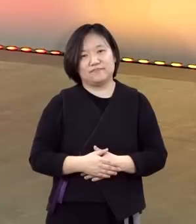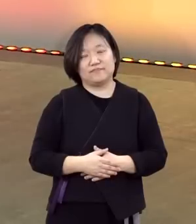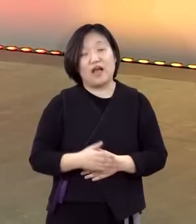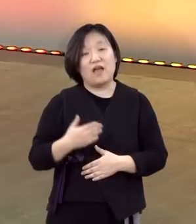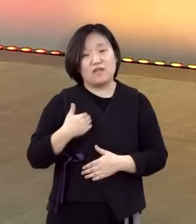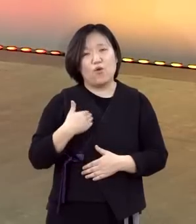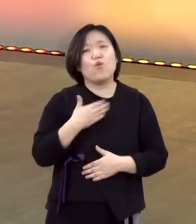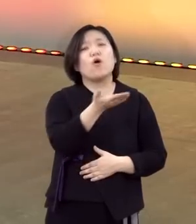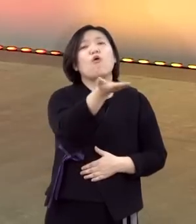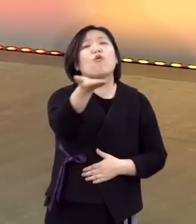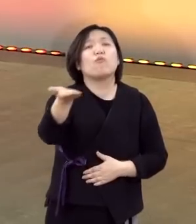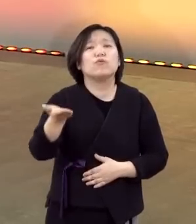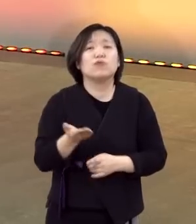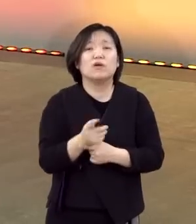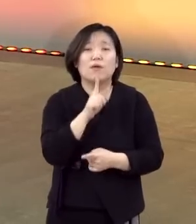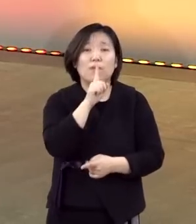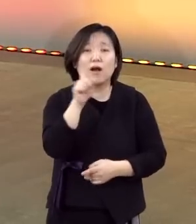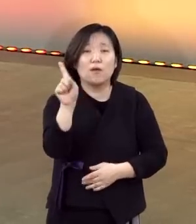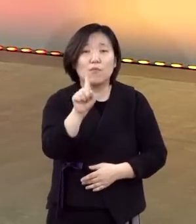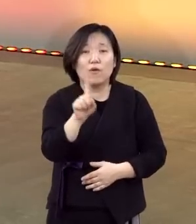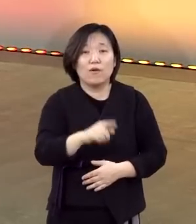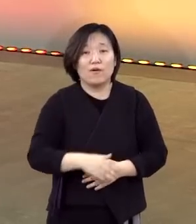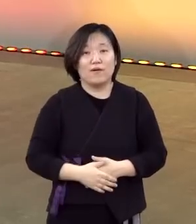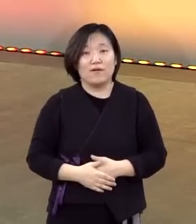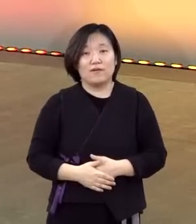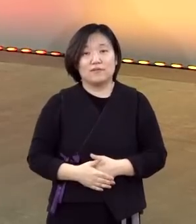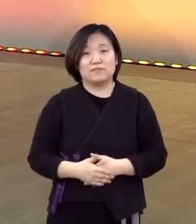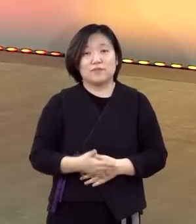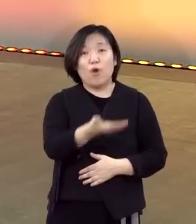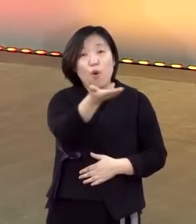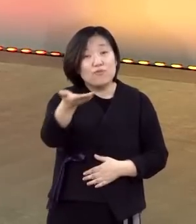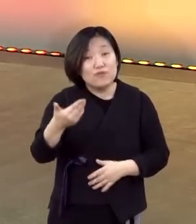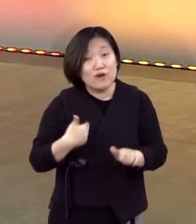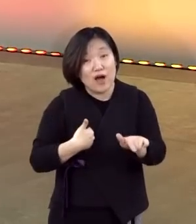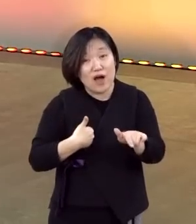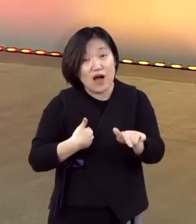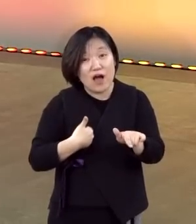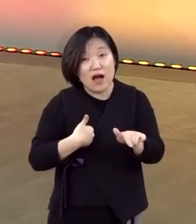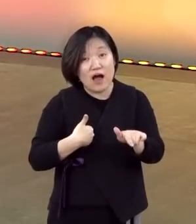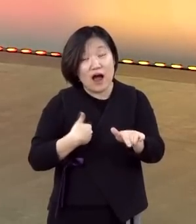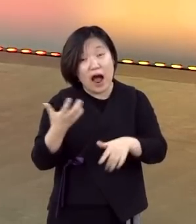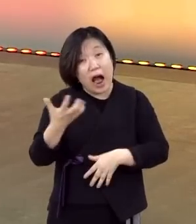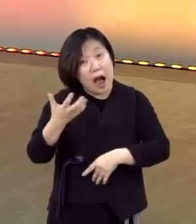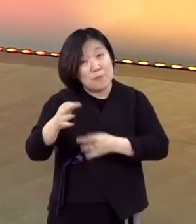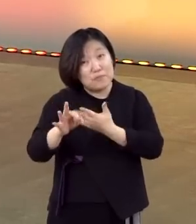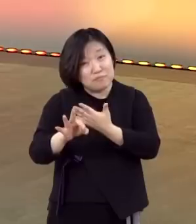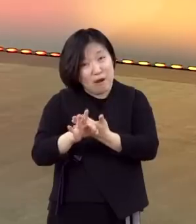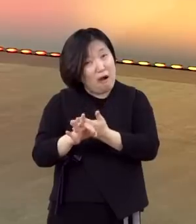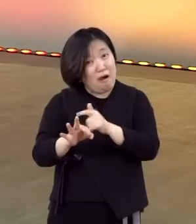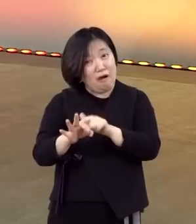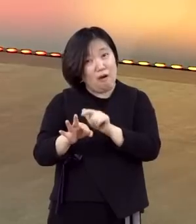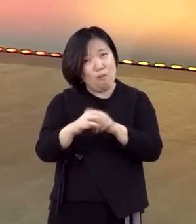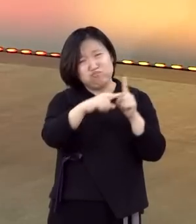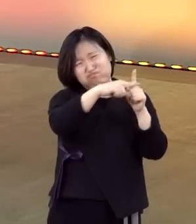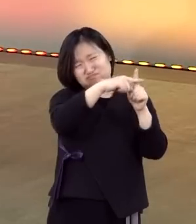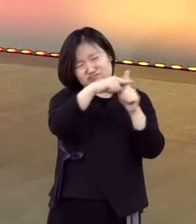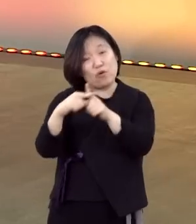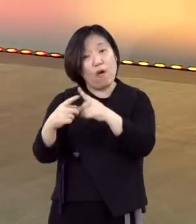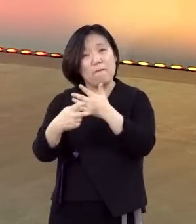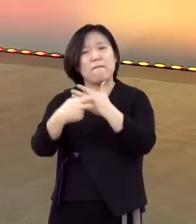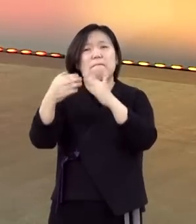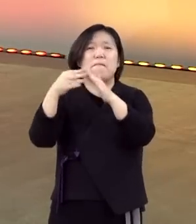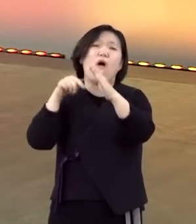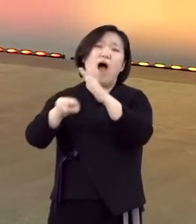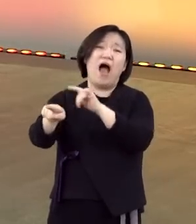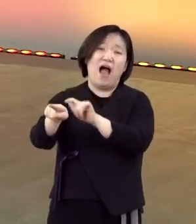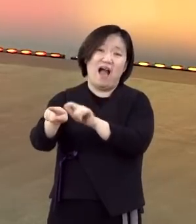그래서저는항상불교신자들에게이렇게말합니다 .아프면 질문하거나주저하지마십시오. 일단병원에먼저가세요